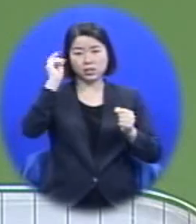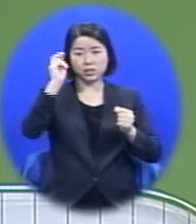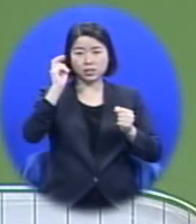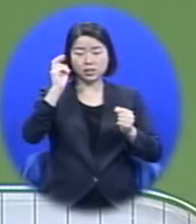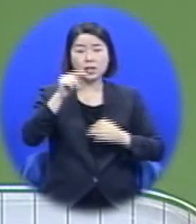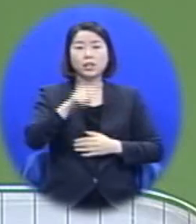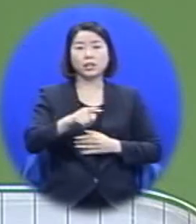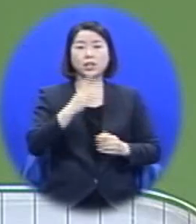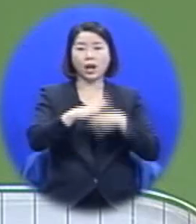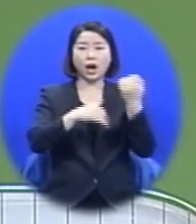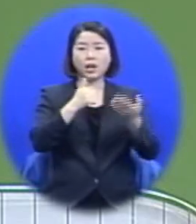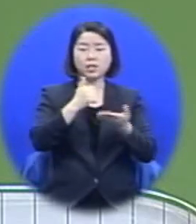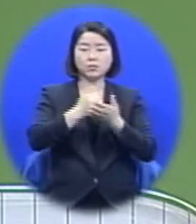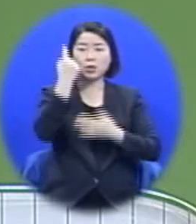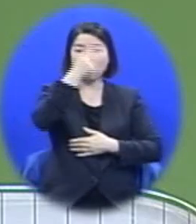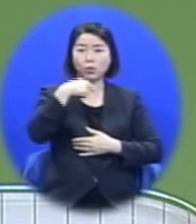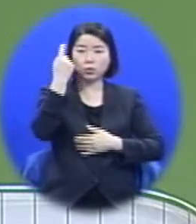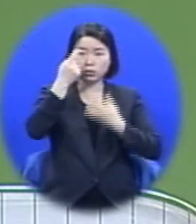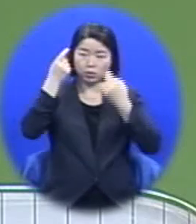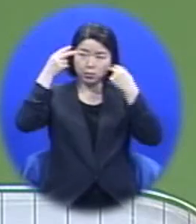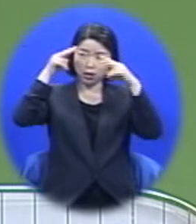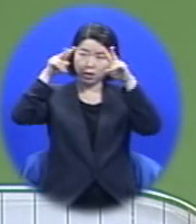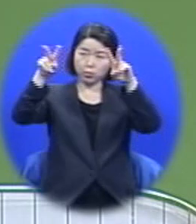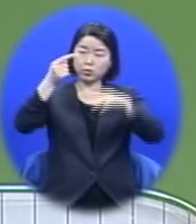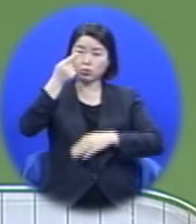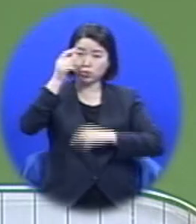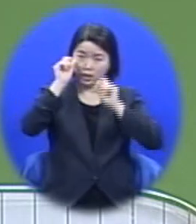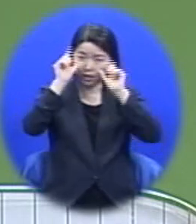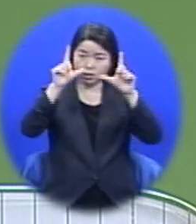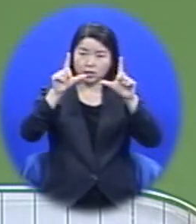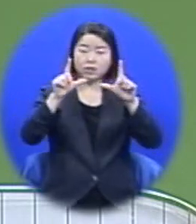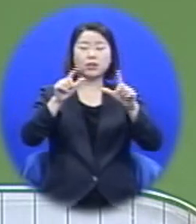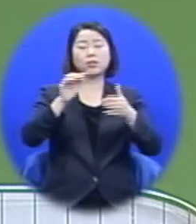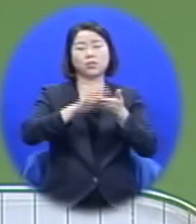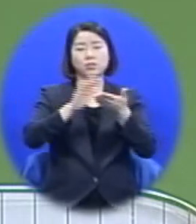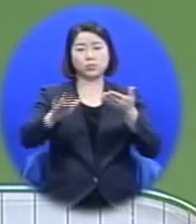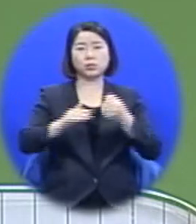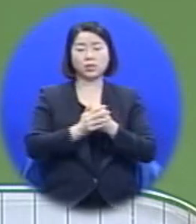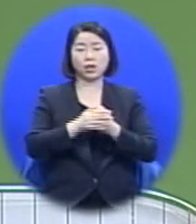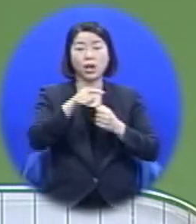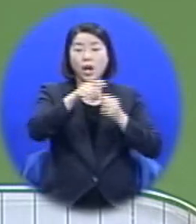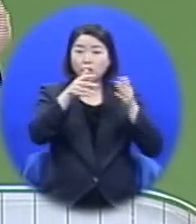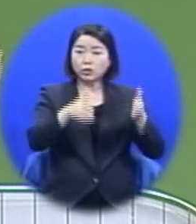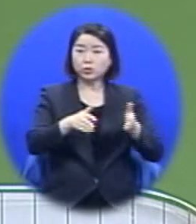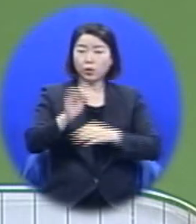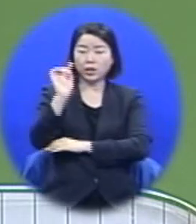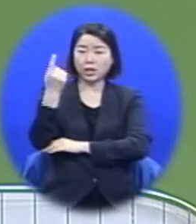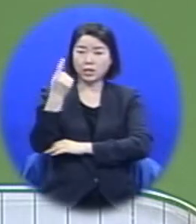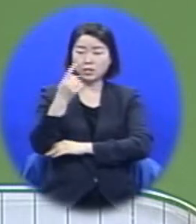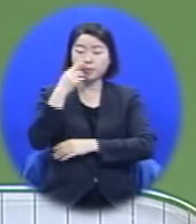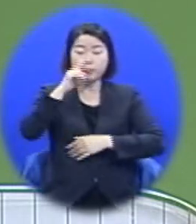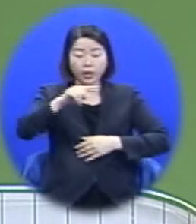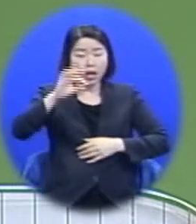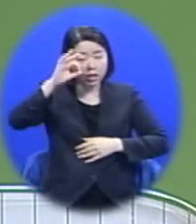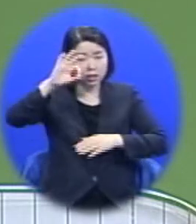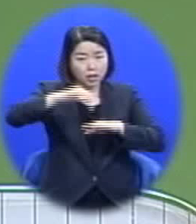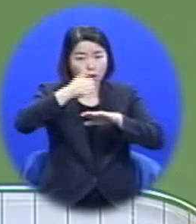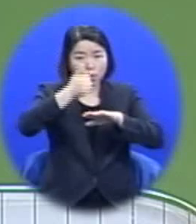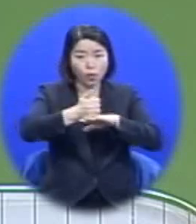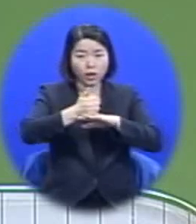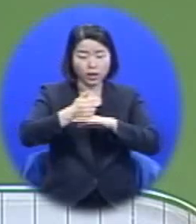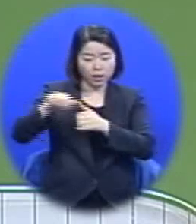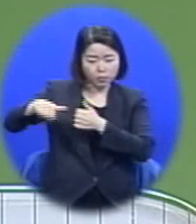이것이 하나님의 얼굴을 바라보는 눈이 뜨이는 겁니다 그동안의 다윗은 요 사울 왕에게 쫓겨 산 다녀 느라고